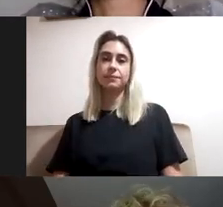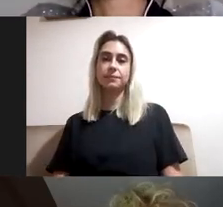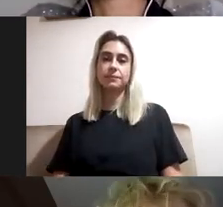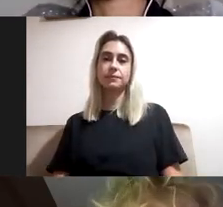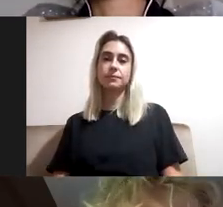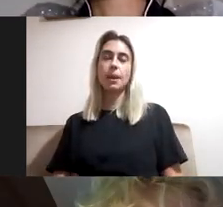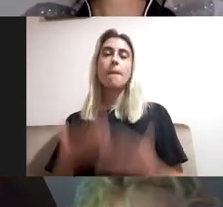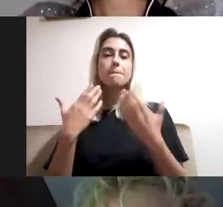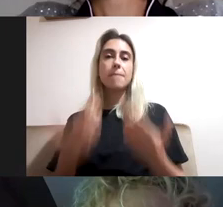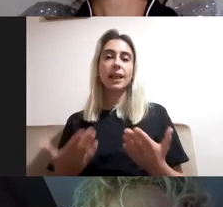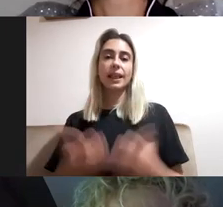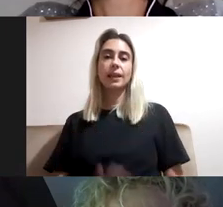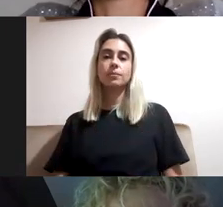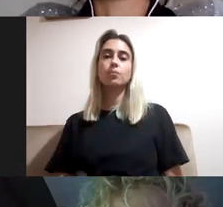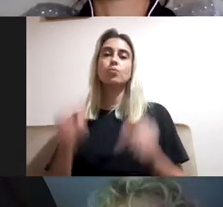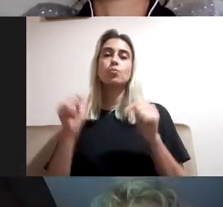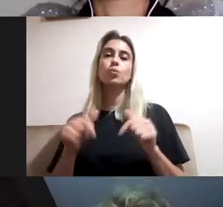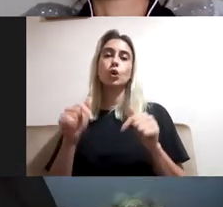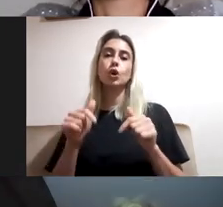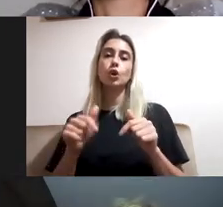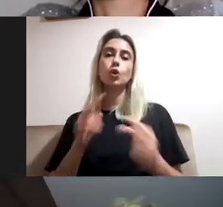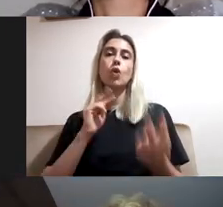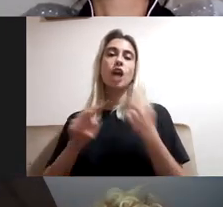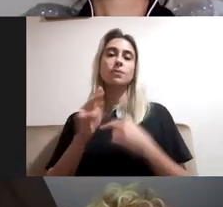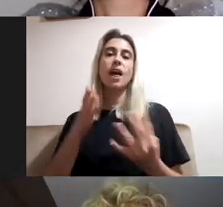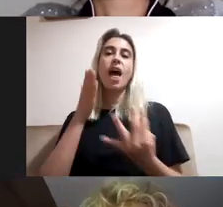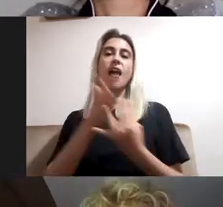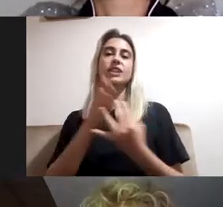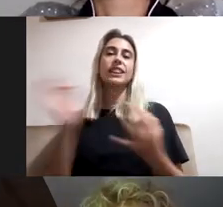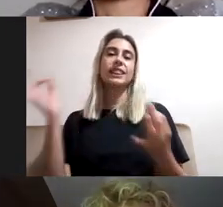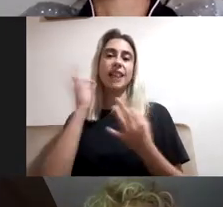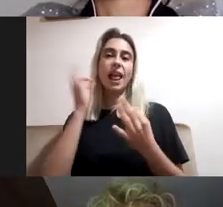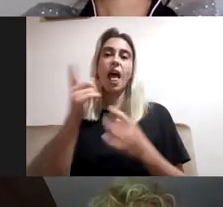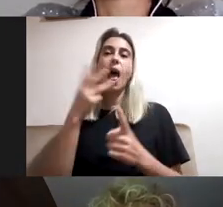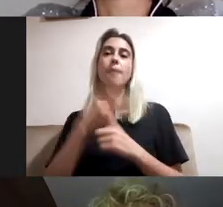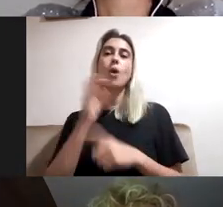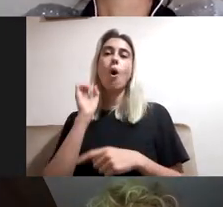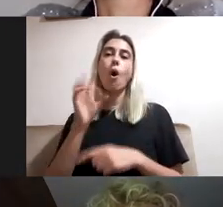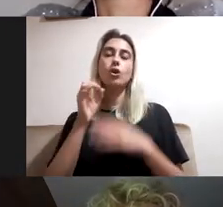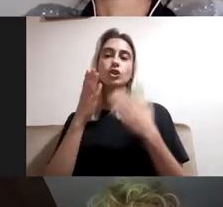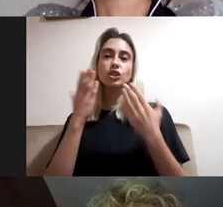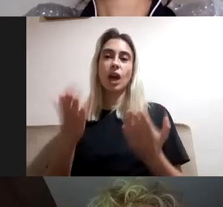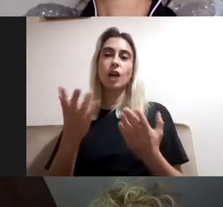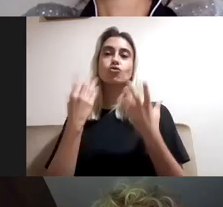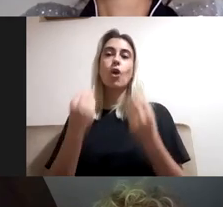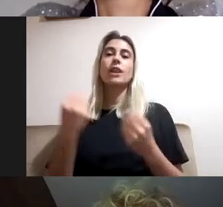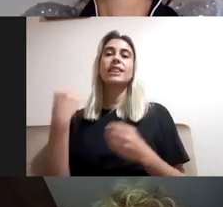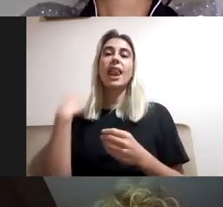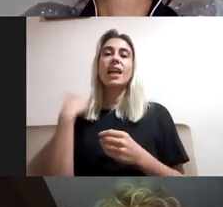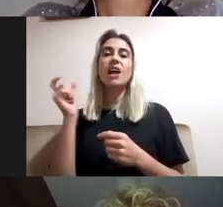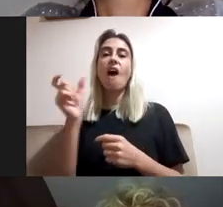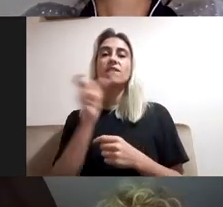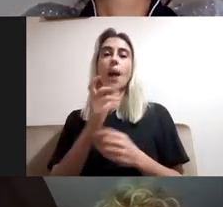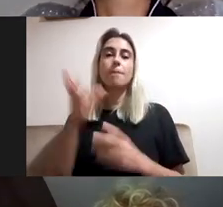Peki, bugün ulaşım erişilebilirliğini dinledik Ebru Hoca'dan. Çok yeni kavramlar